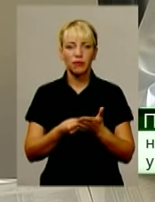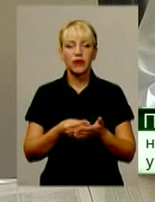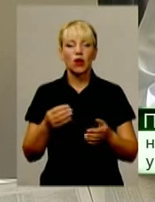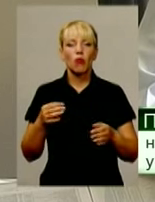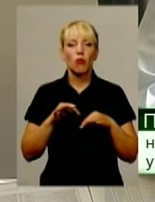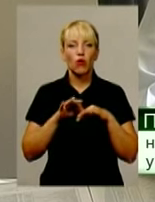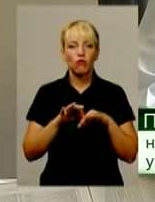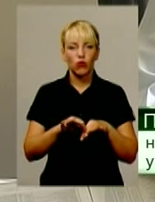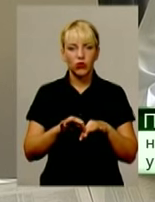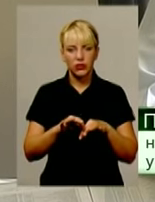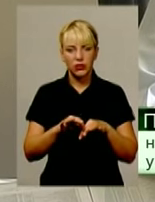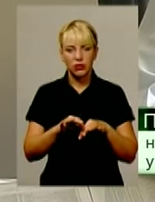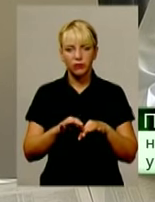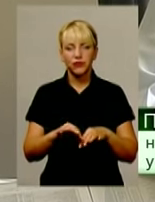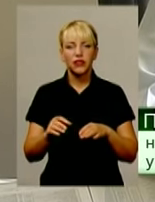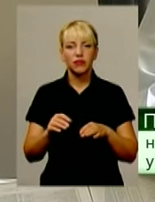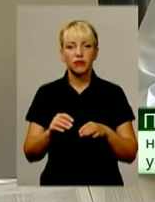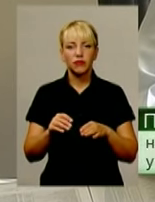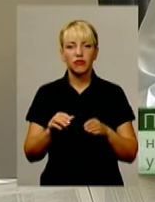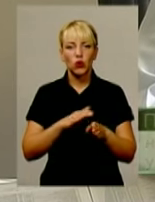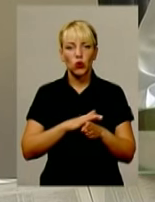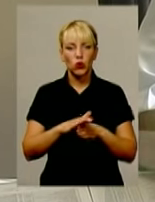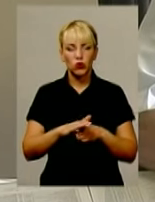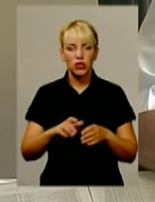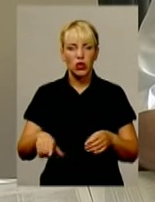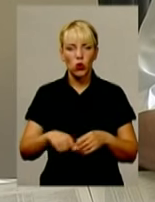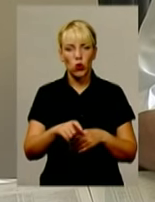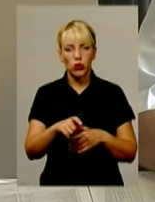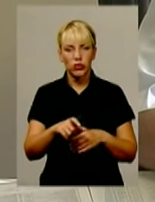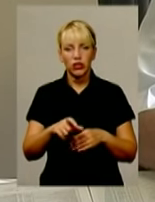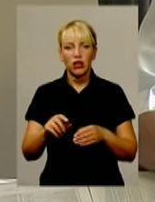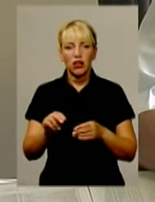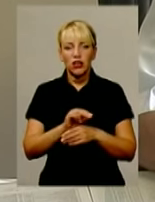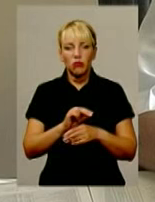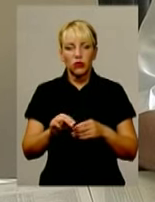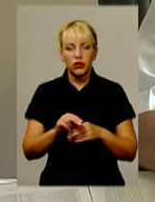проводяться і виконуються дорожні роботи на дорогах загального